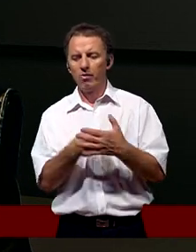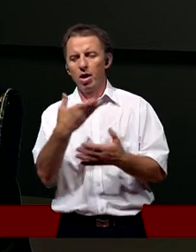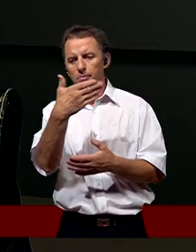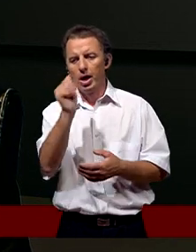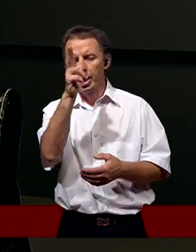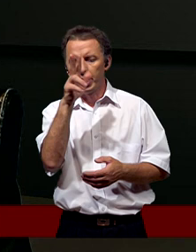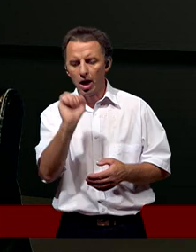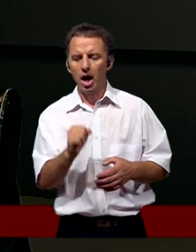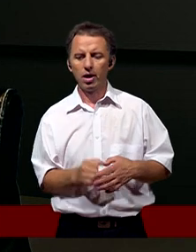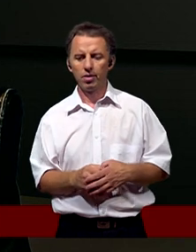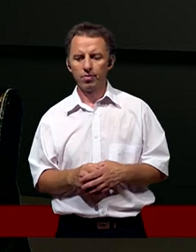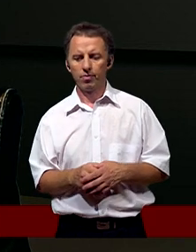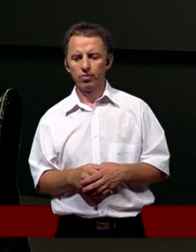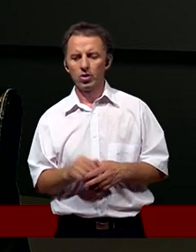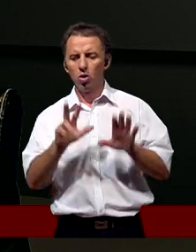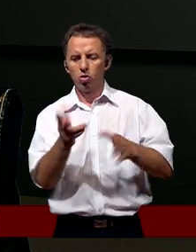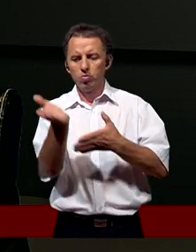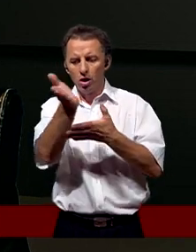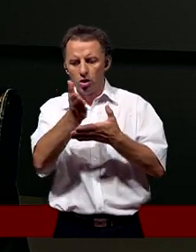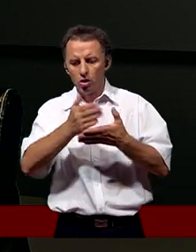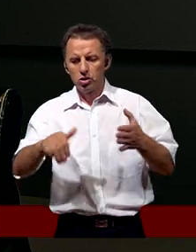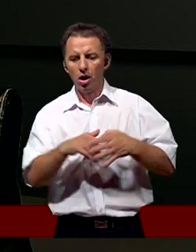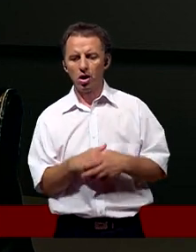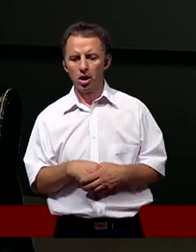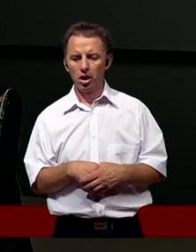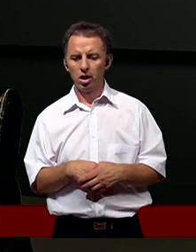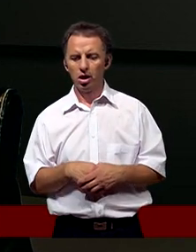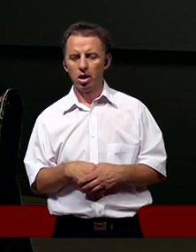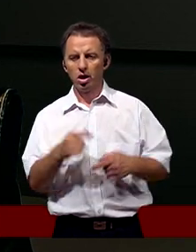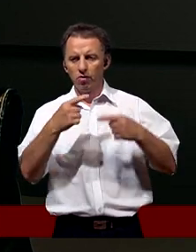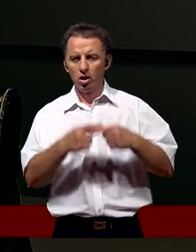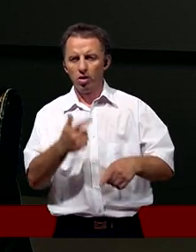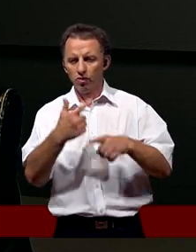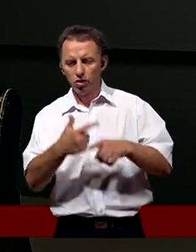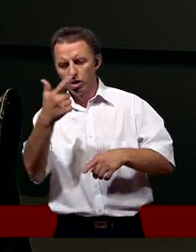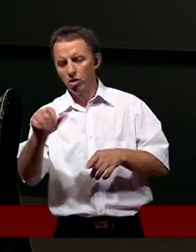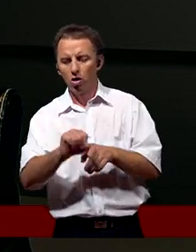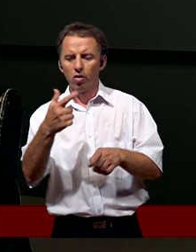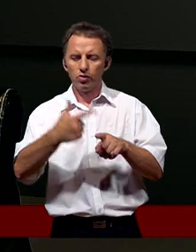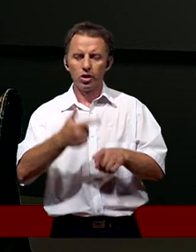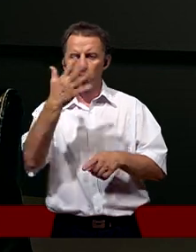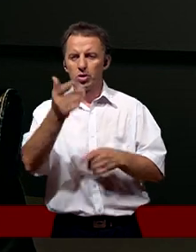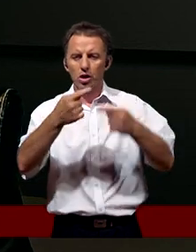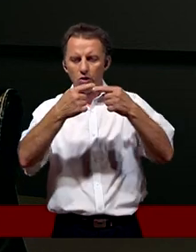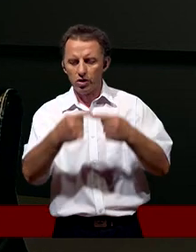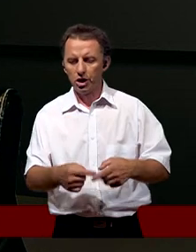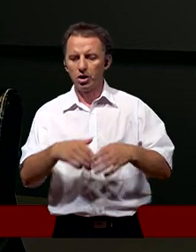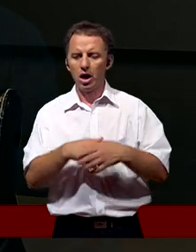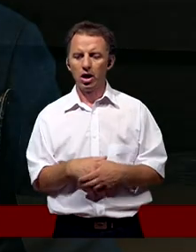z Ewangelii Marka, 8 rozdziału, i tam od 22 do 25